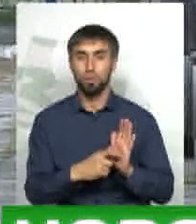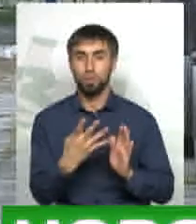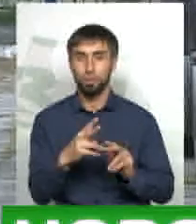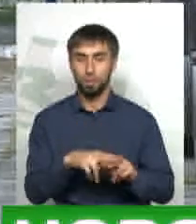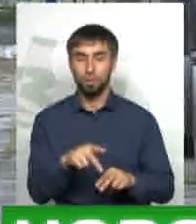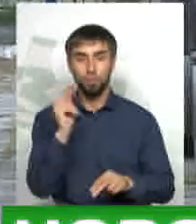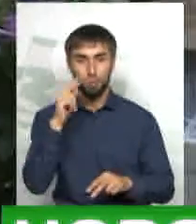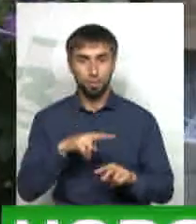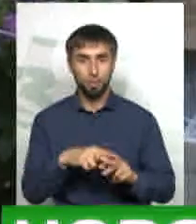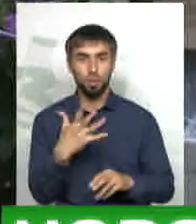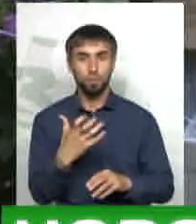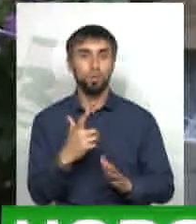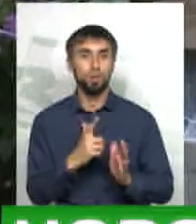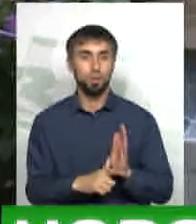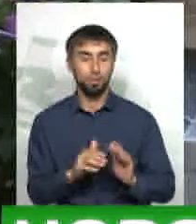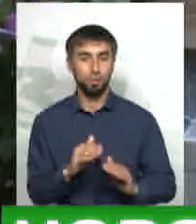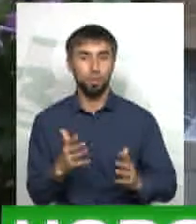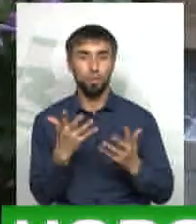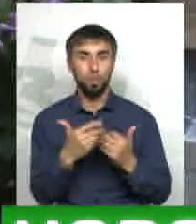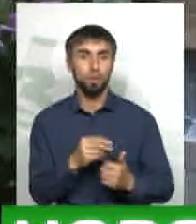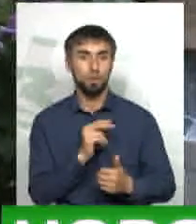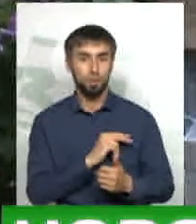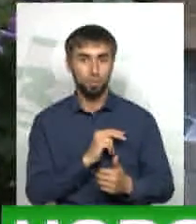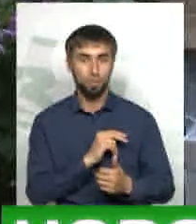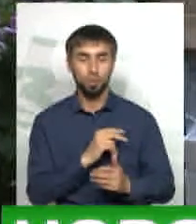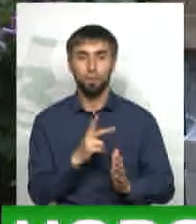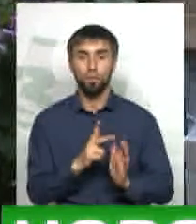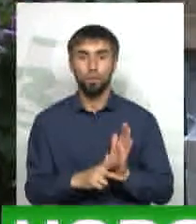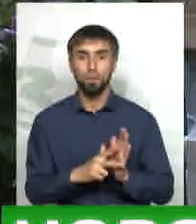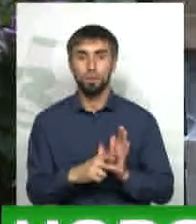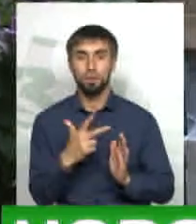места. Учатся здесь 570 детей, количество работников